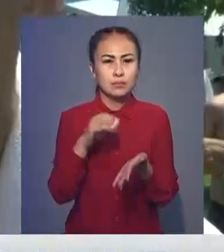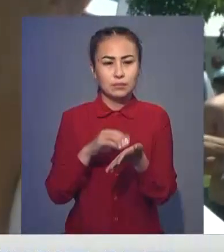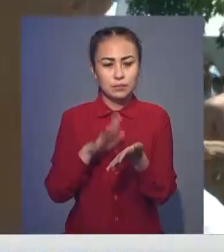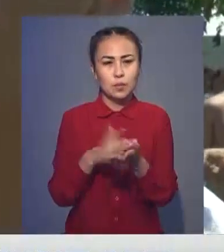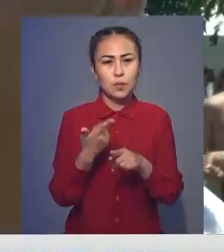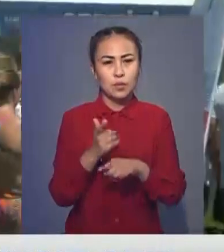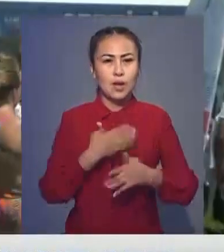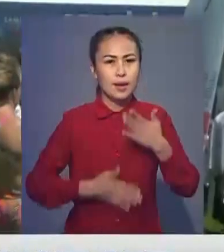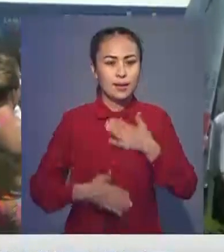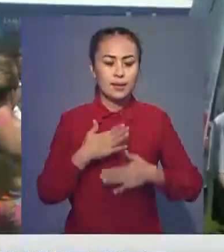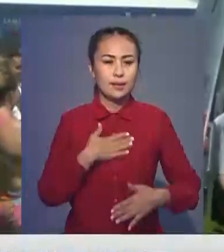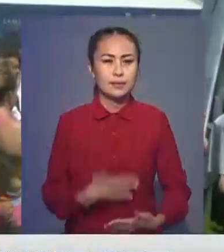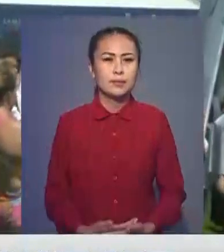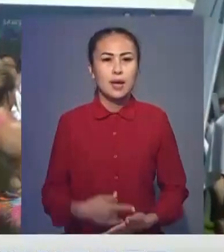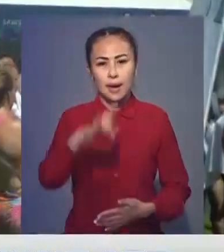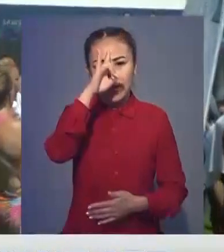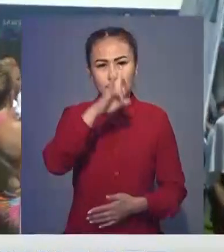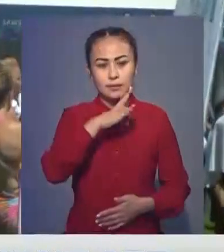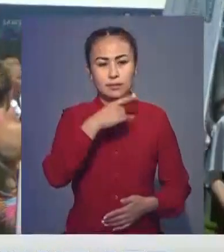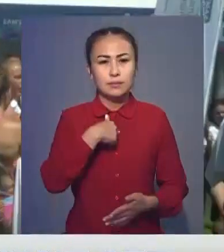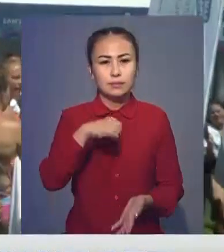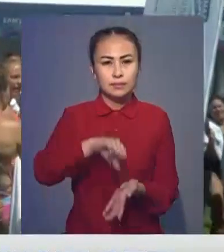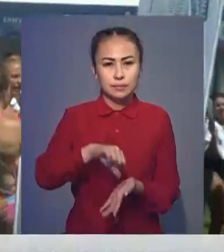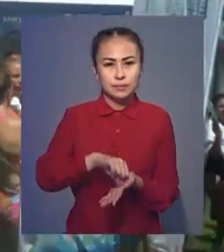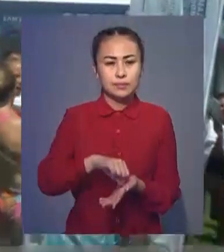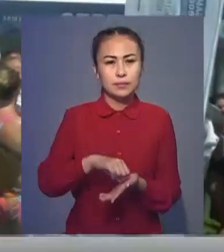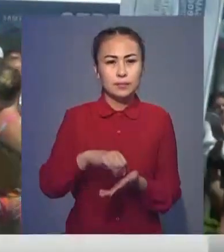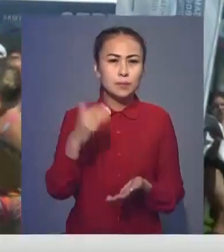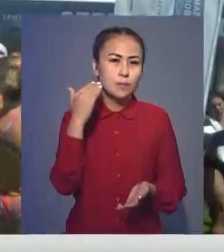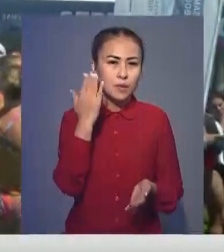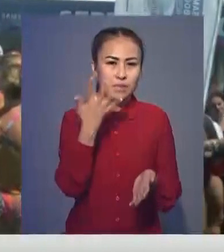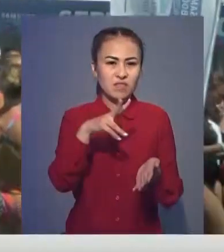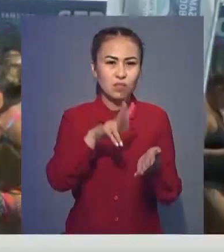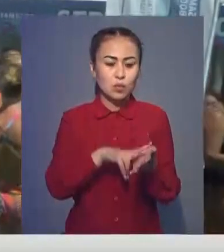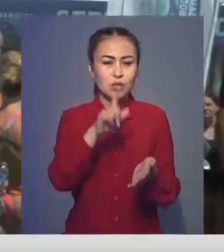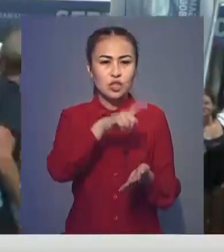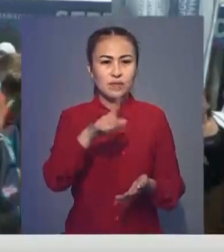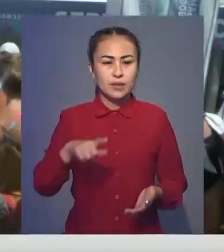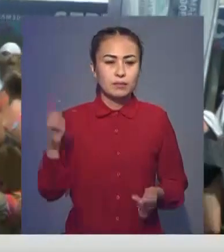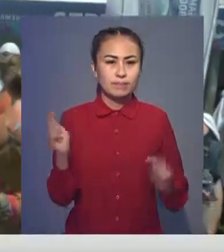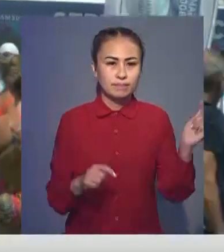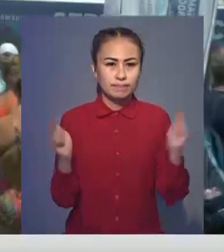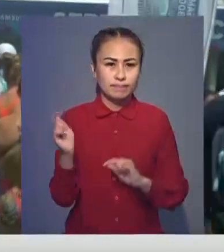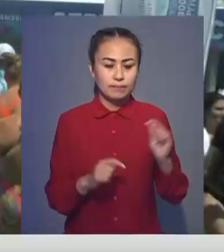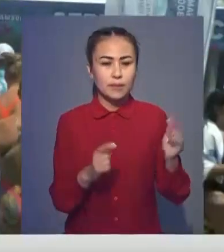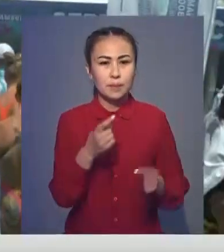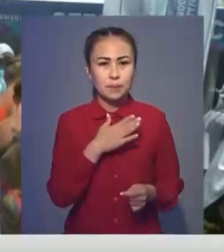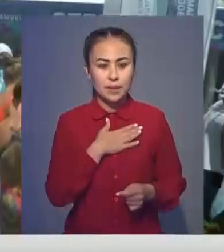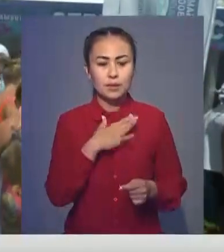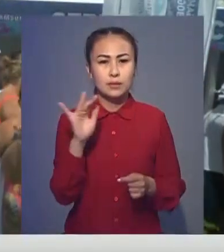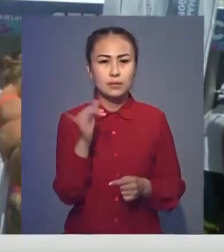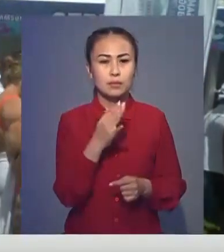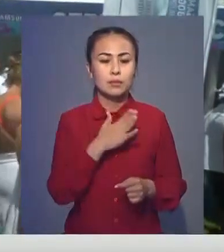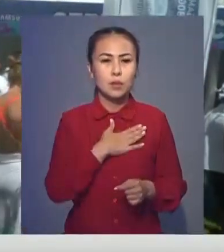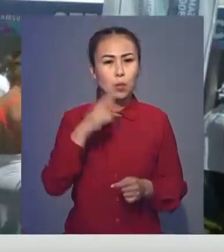жазғаныма өте қуаныштымын. Қазақстаннан осы жарысқа шамамен 58 адам келді. Мен және